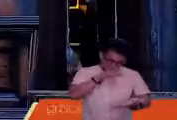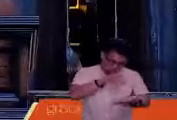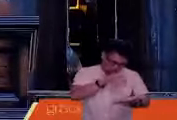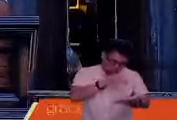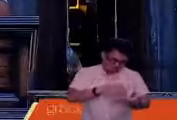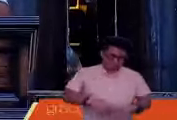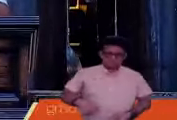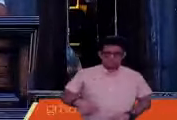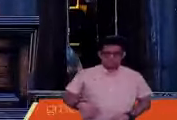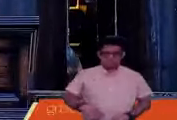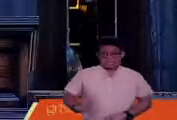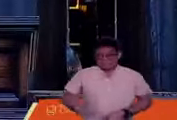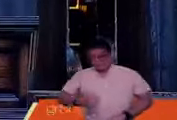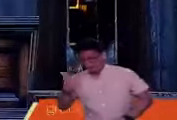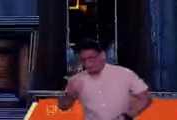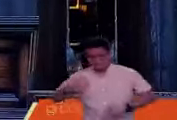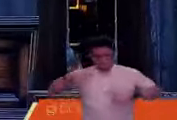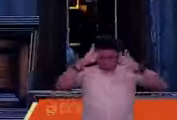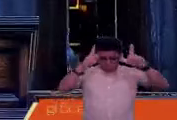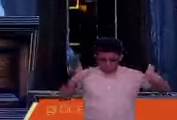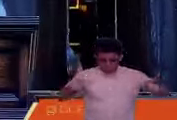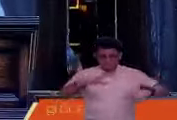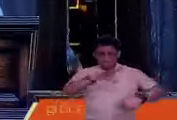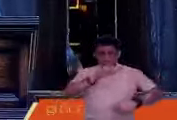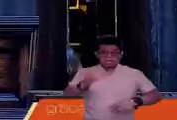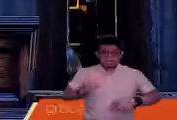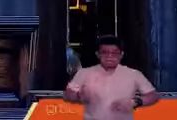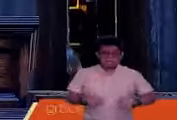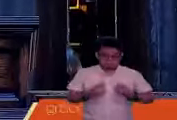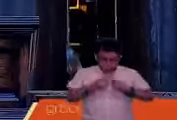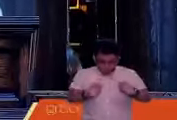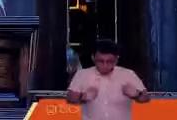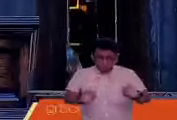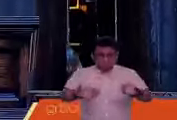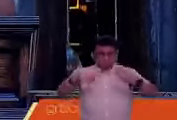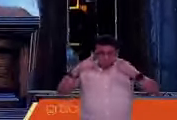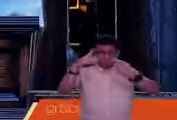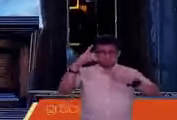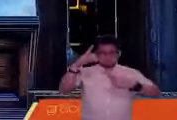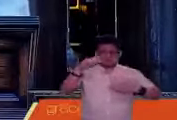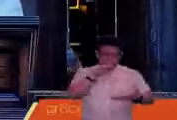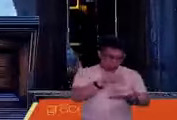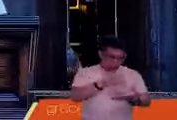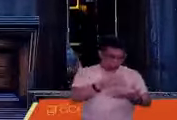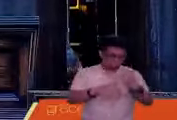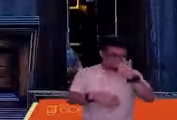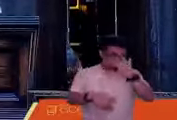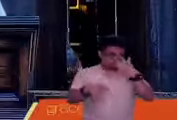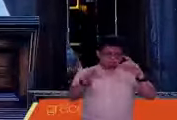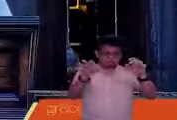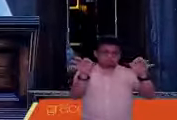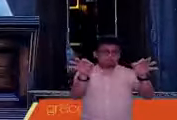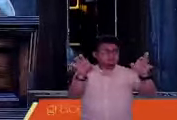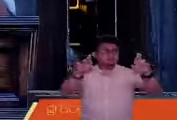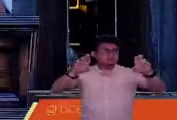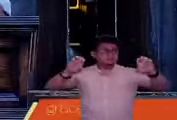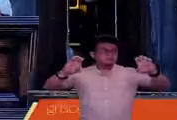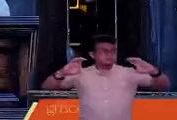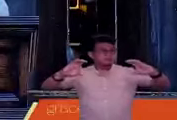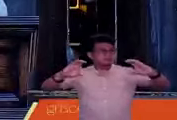example, us, we have tried to study French. Naman na si Kabanggi, oh. Parang